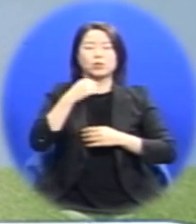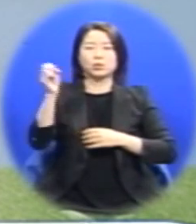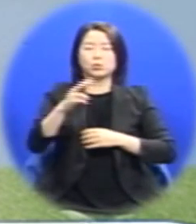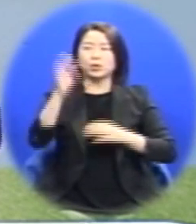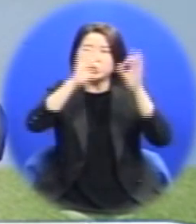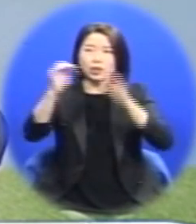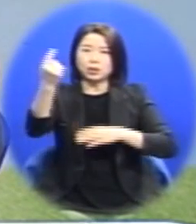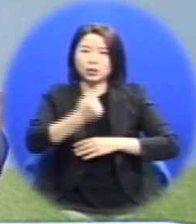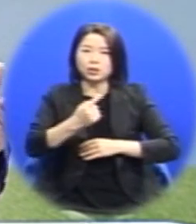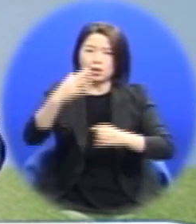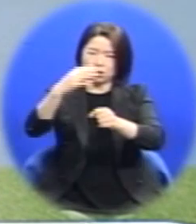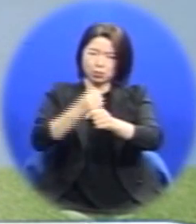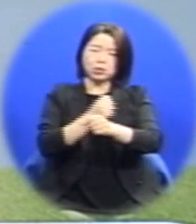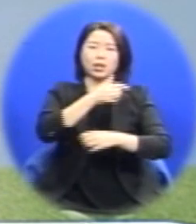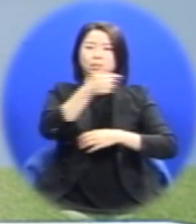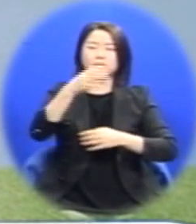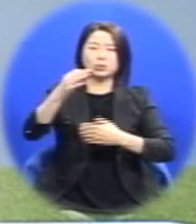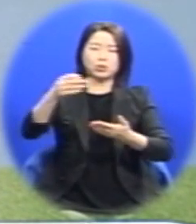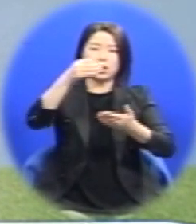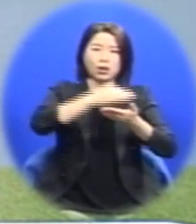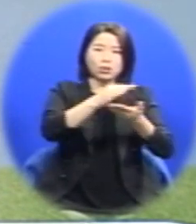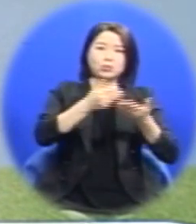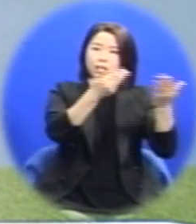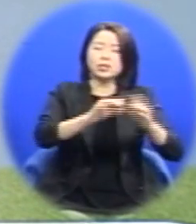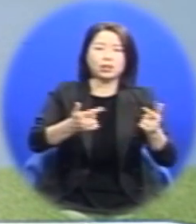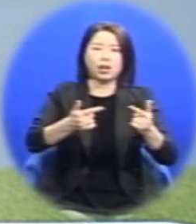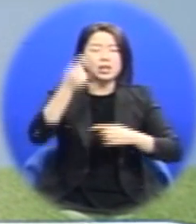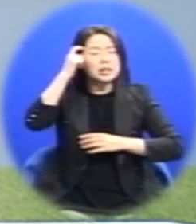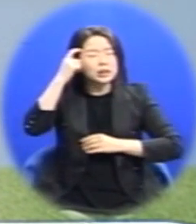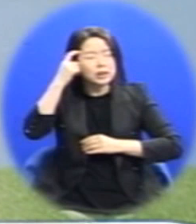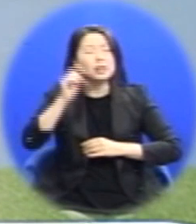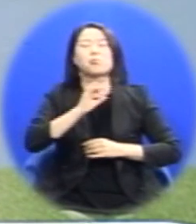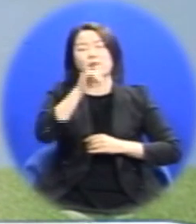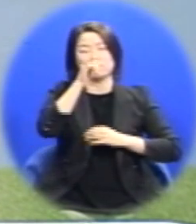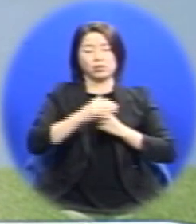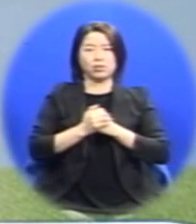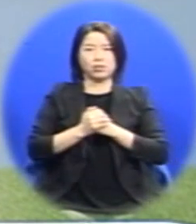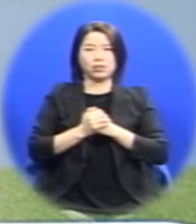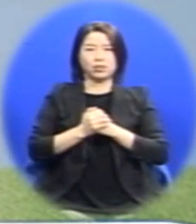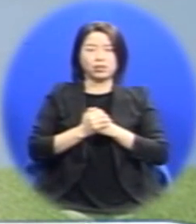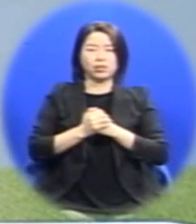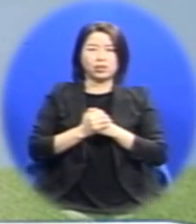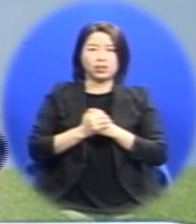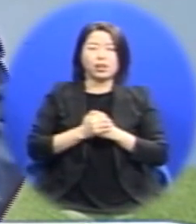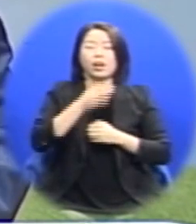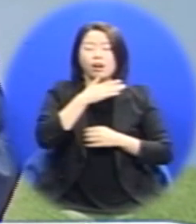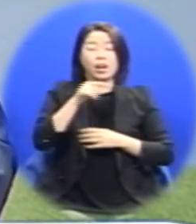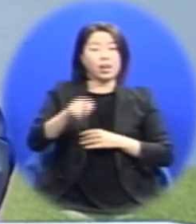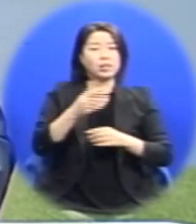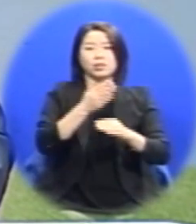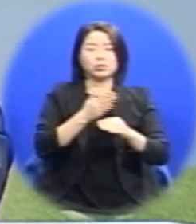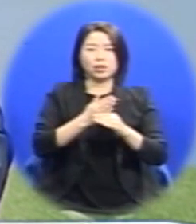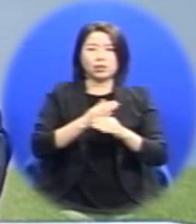찾아와가지고 엄청난 헌금을 하고 가지는 않을까? 맨 그 생각만 하고 있는 겁니다. 아, 이러다가는